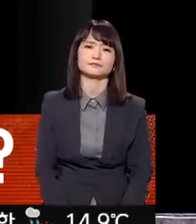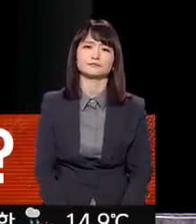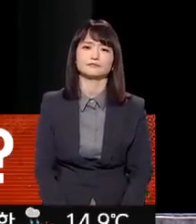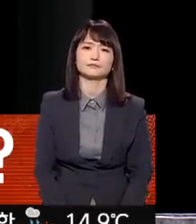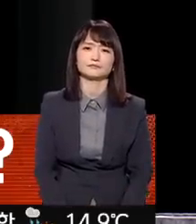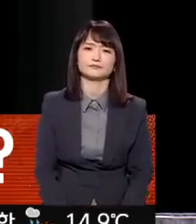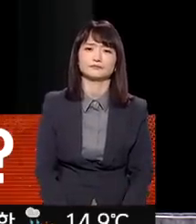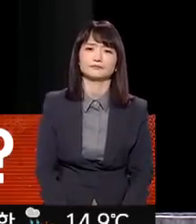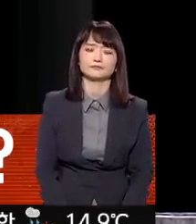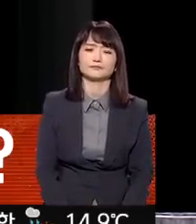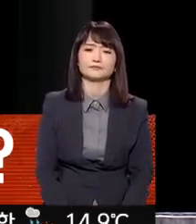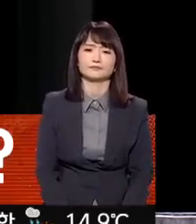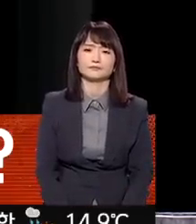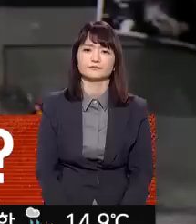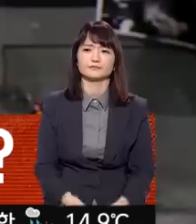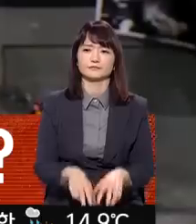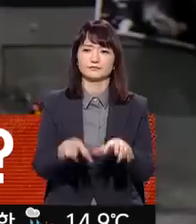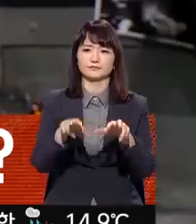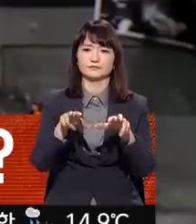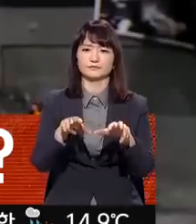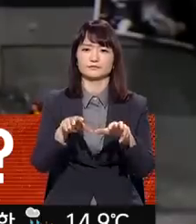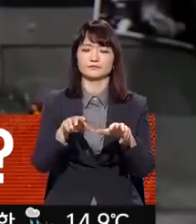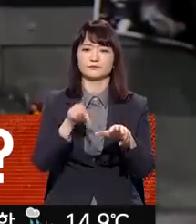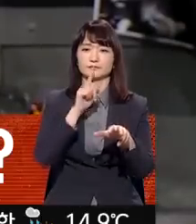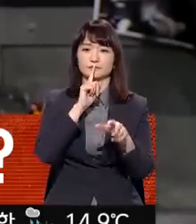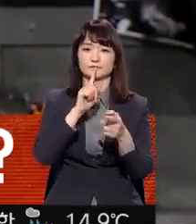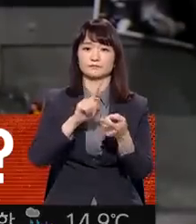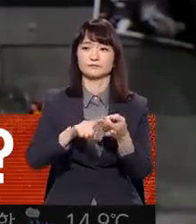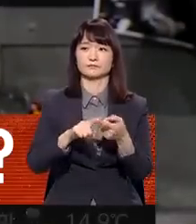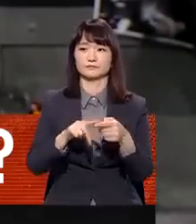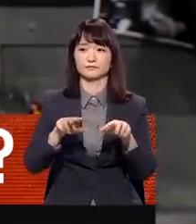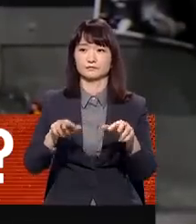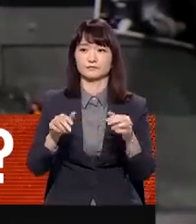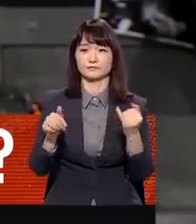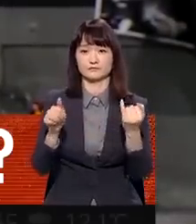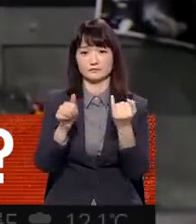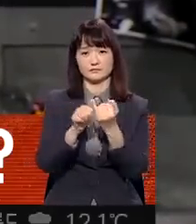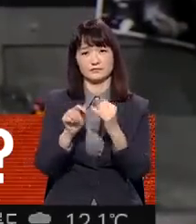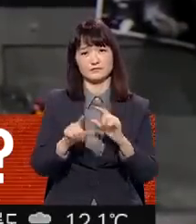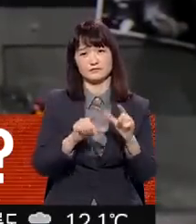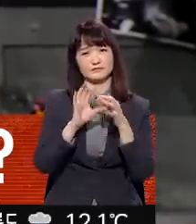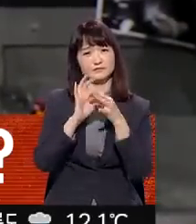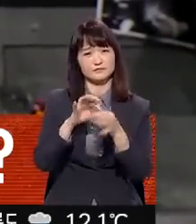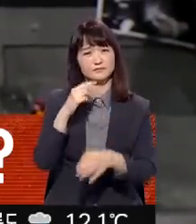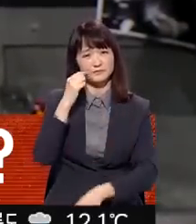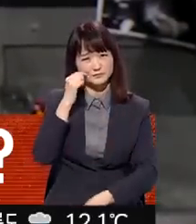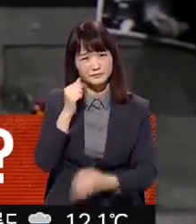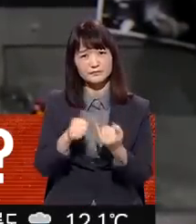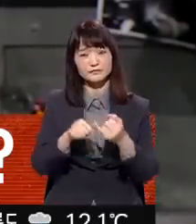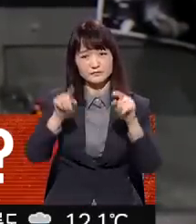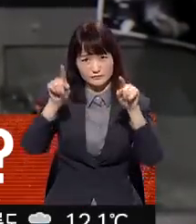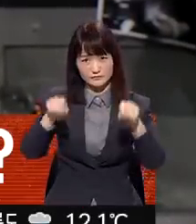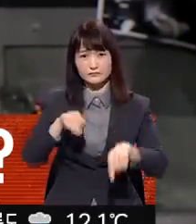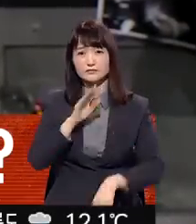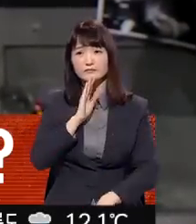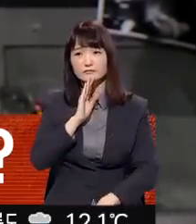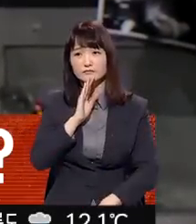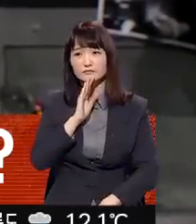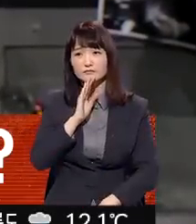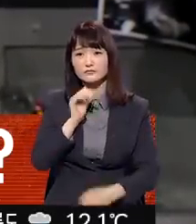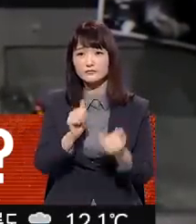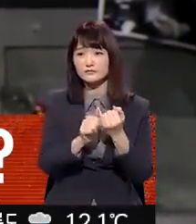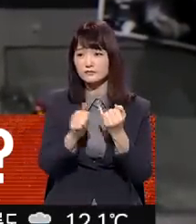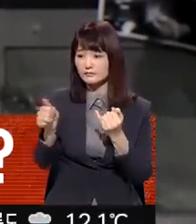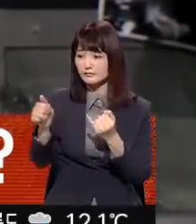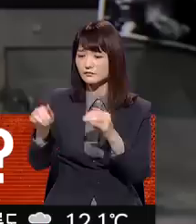좀 부탁드릴게요. 그렇습니다. 지금 앵커님이 말한 대로 사실은 이 결혼 생활을 지속할 수가 없습니다. 이혼하는 게 정답인데 이 남편분은 그래도